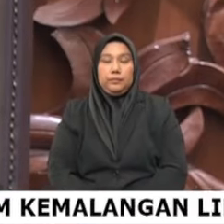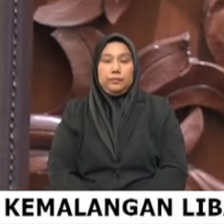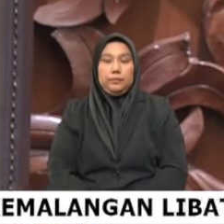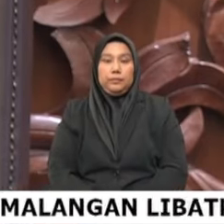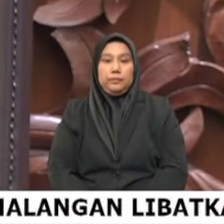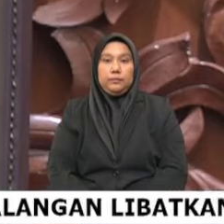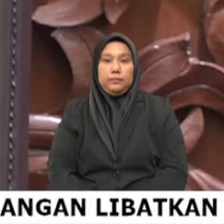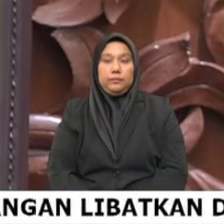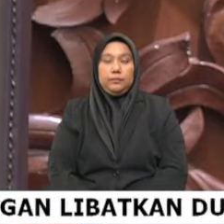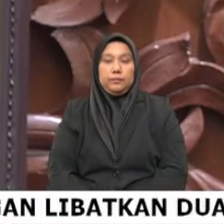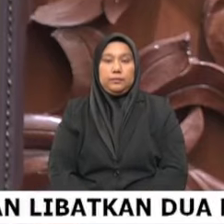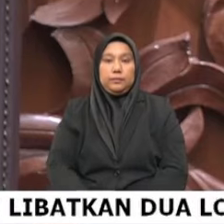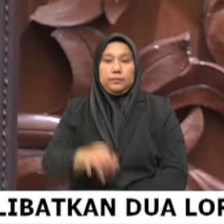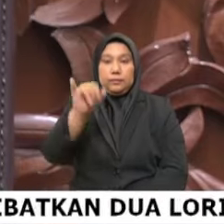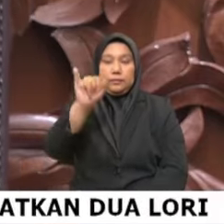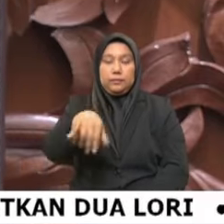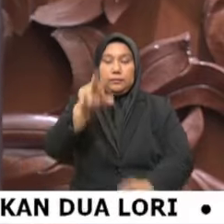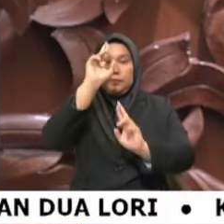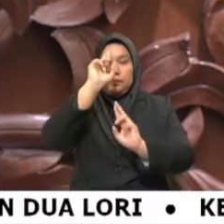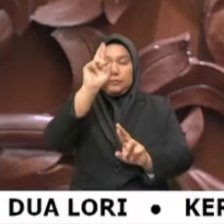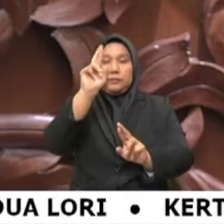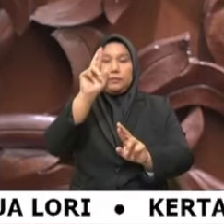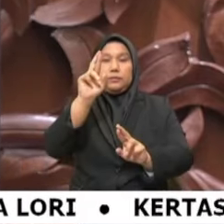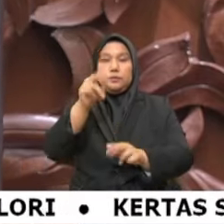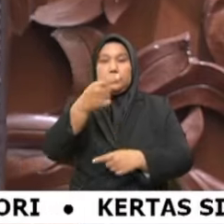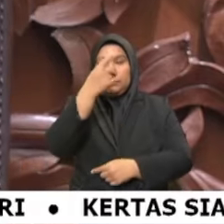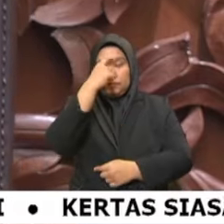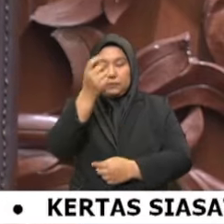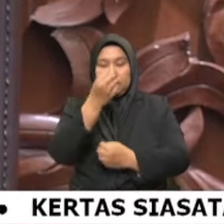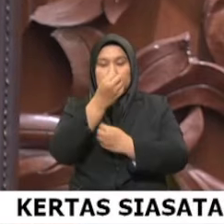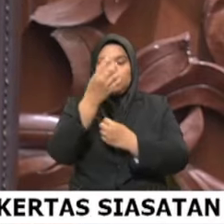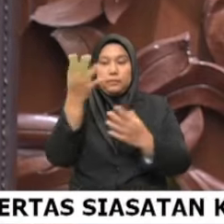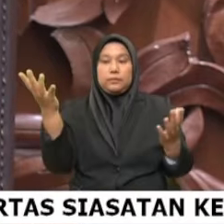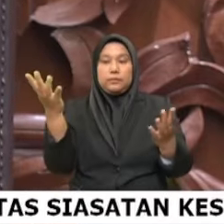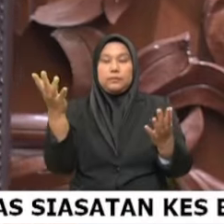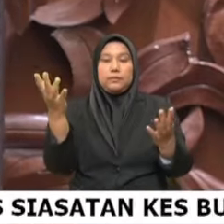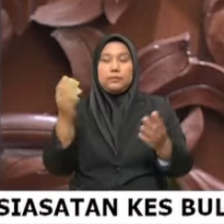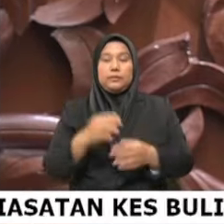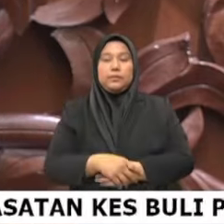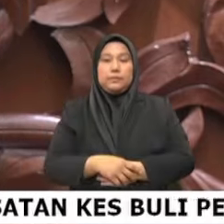Baik. Yang berhormat, untuk makluman,